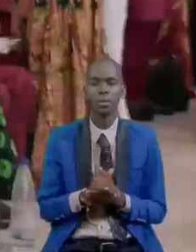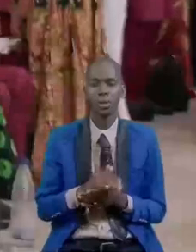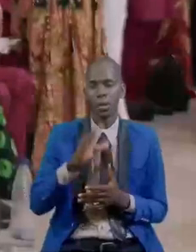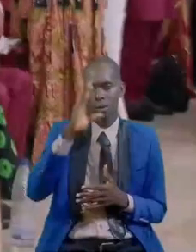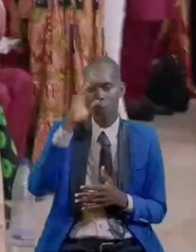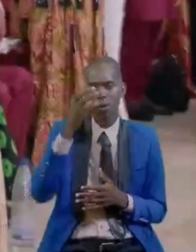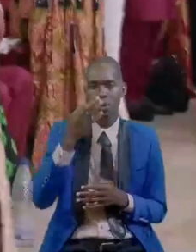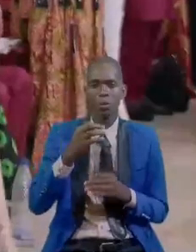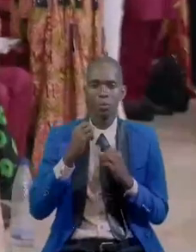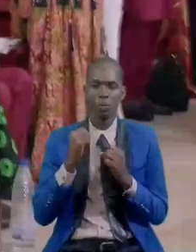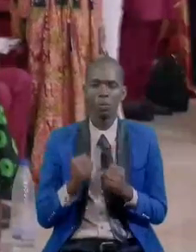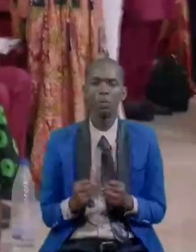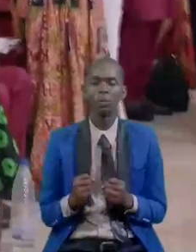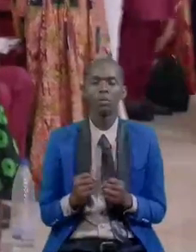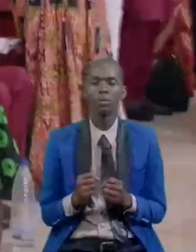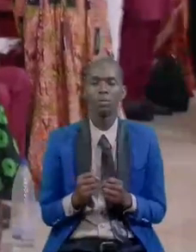hommes de puissance,